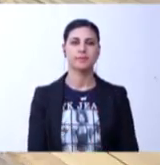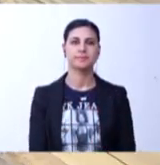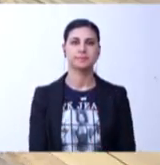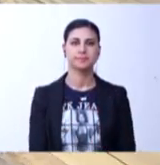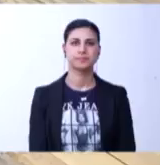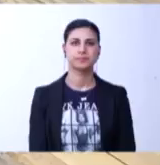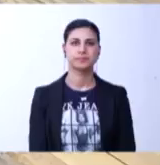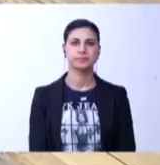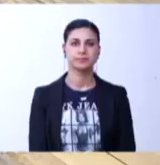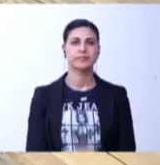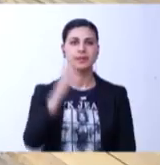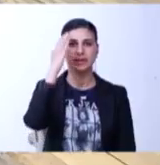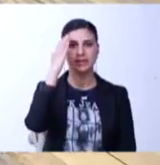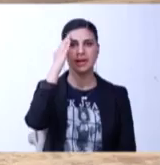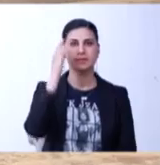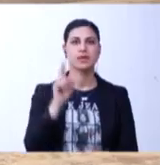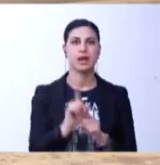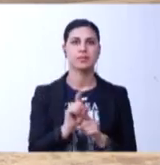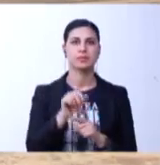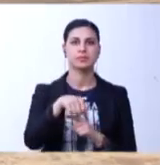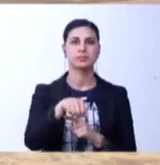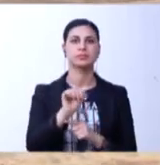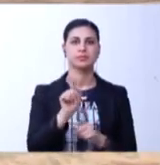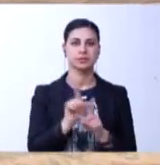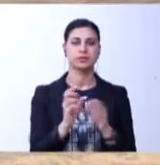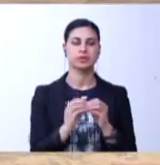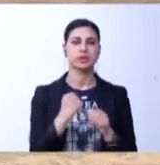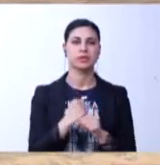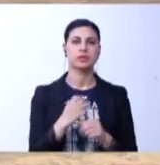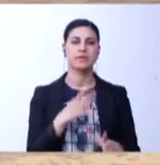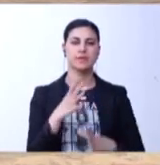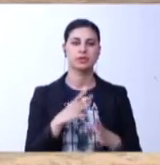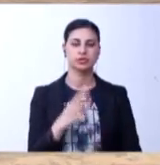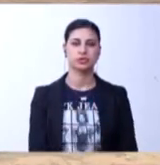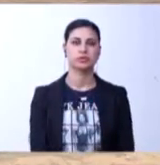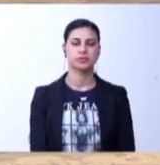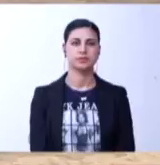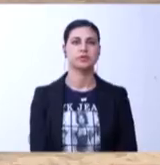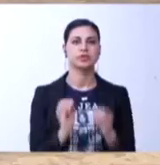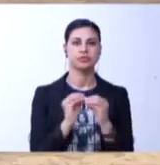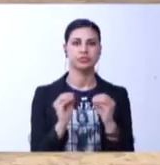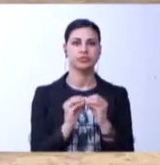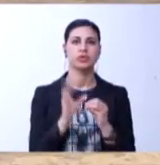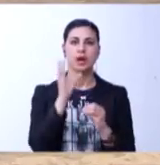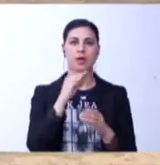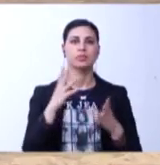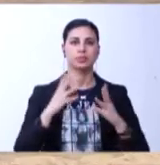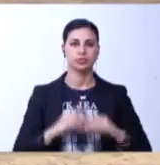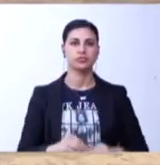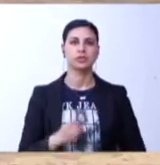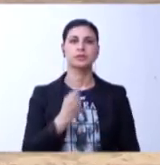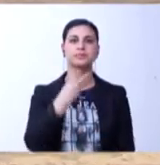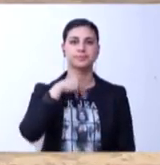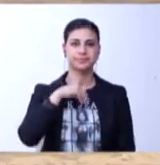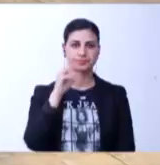ჩავწიეთ და შემდეგ ვცდილობთ, რომ ამოვწიოთ ისევ იმ პოზიციამდე, სადაც შვიდად შეგვიძლია